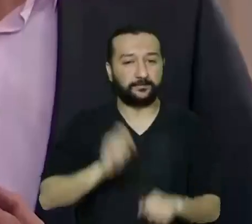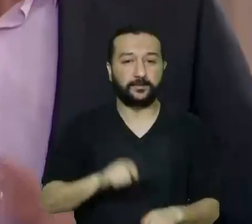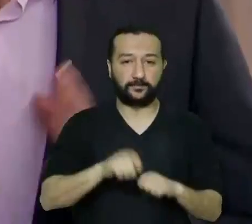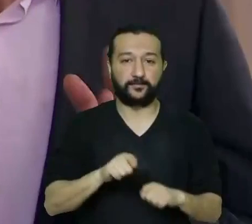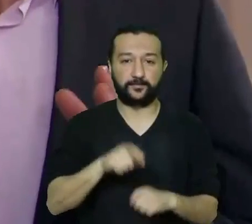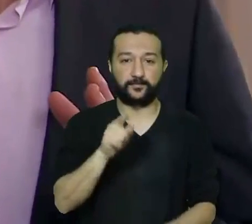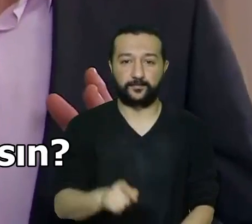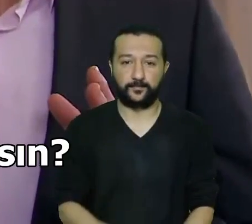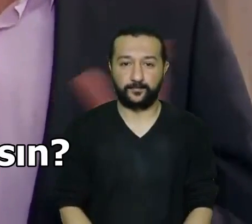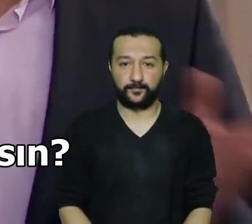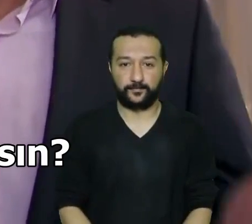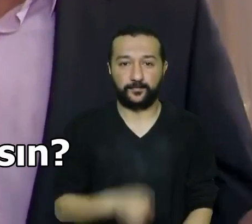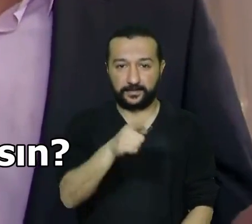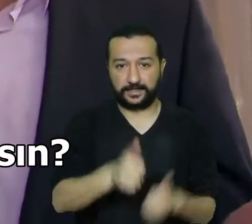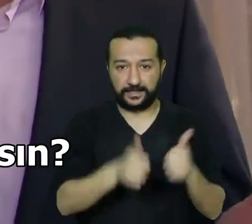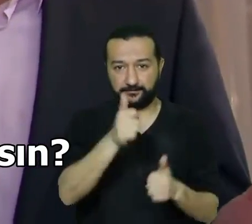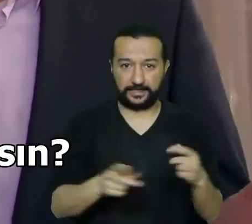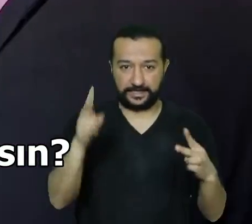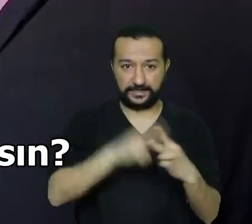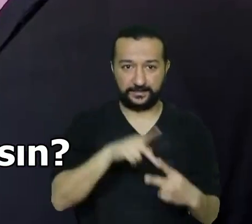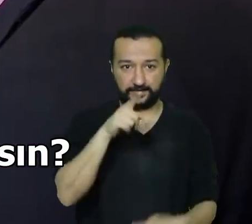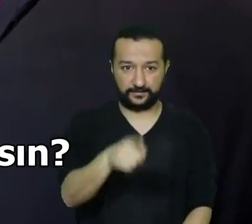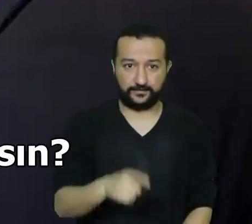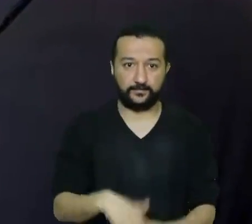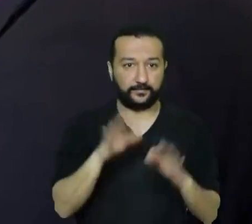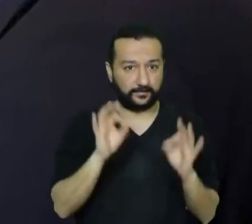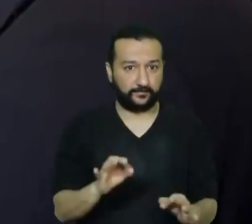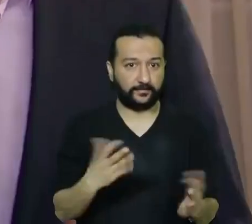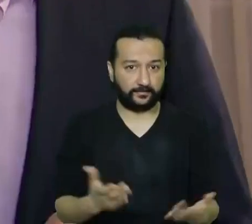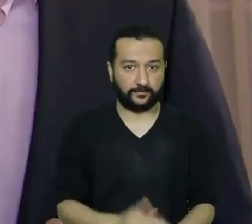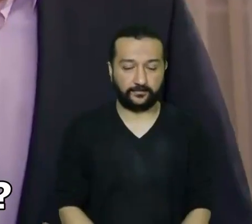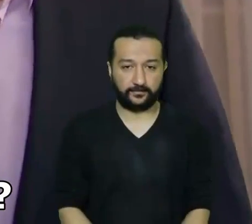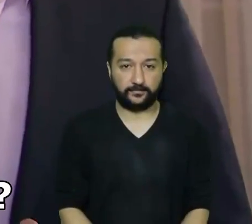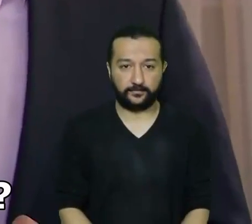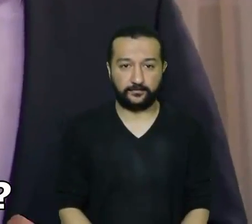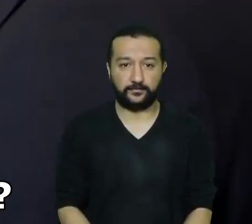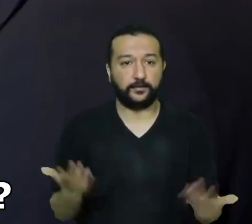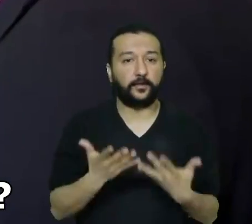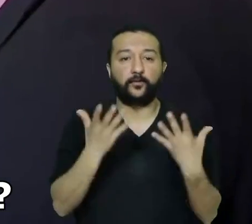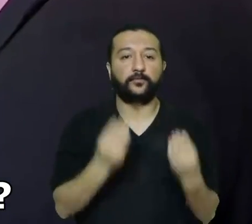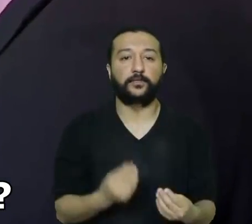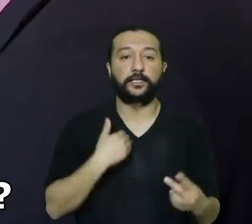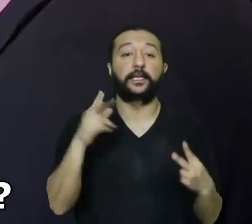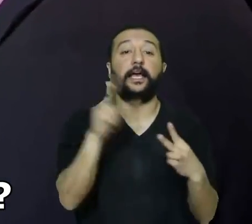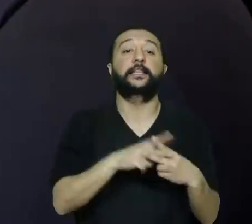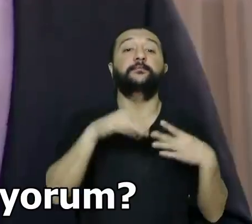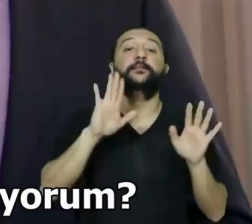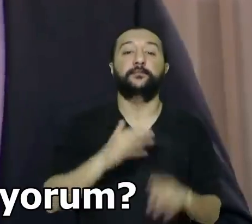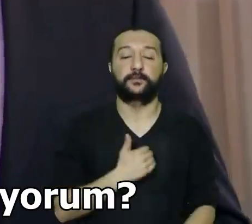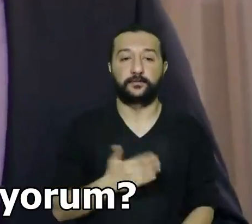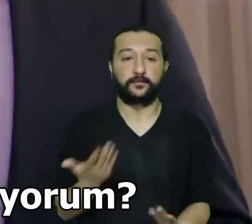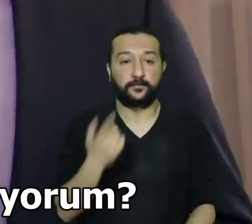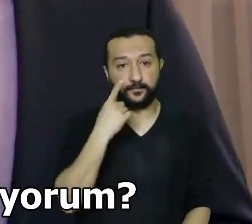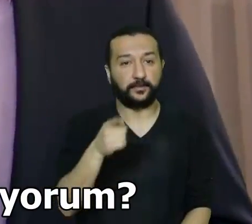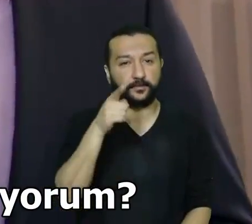işi. Sen yarışmaya mı katılacaksın? Evet. Ne yani? Katılmayayım mı?